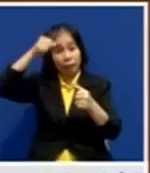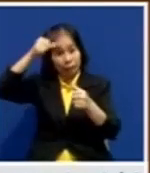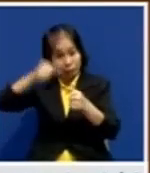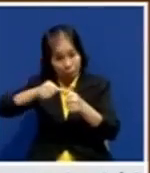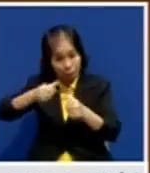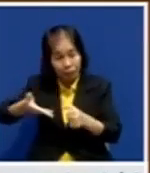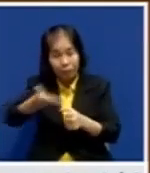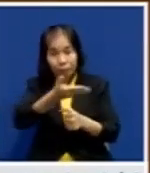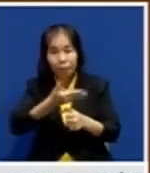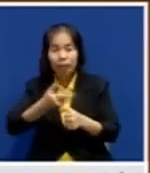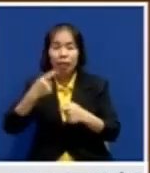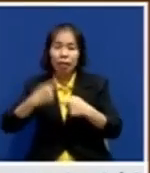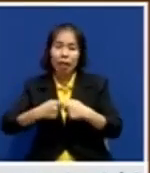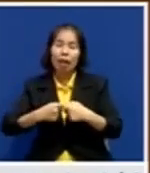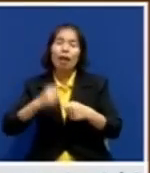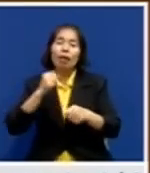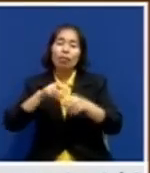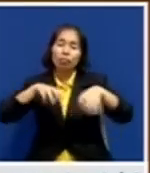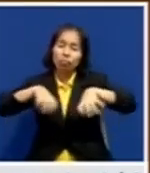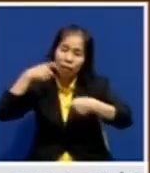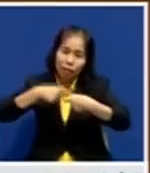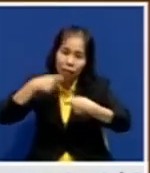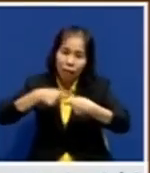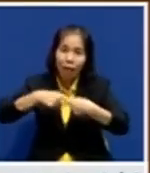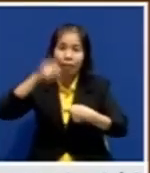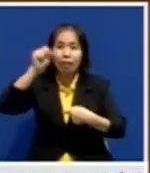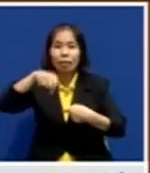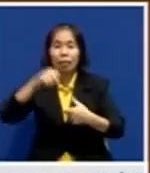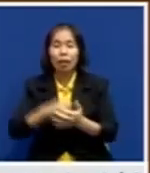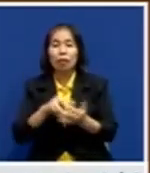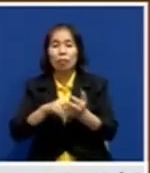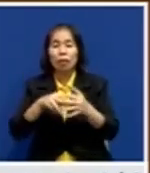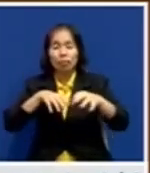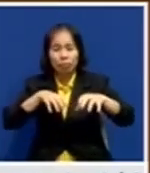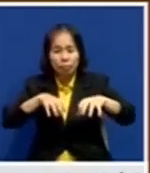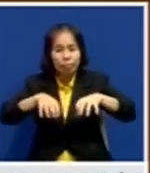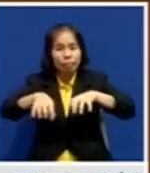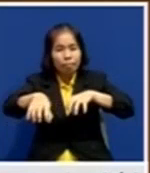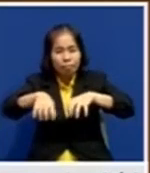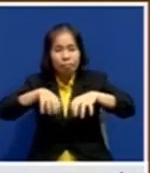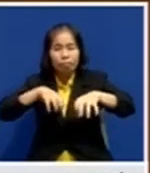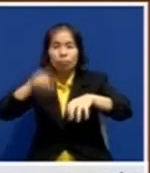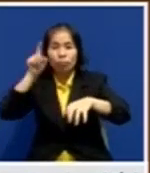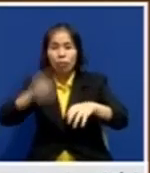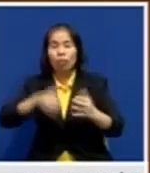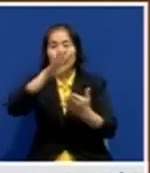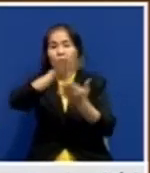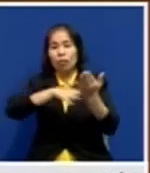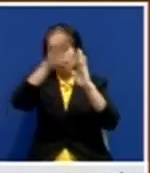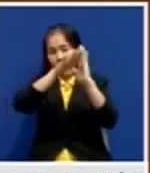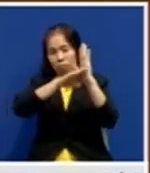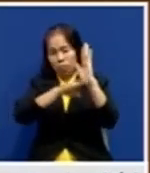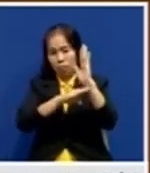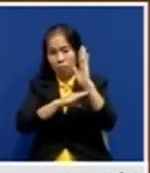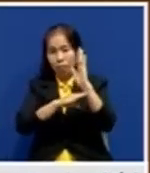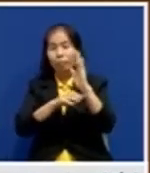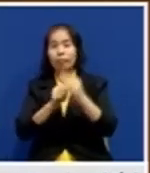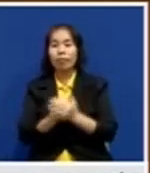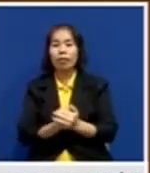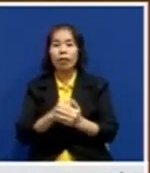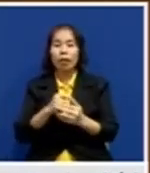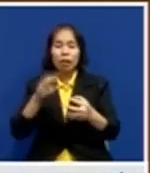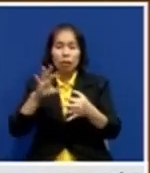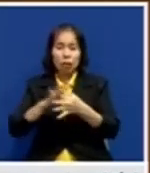ในการขับเคลื่อนยากมากเพราะว่าประการที่1เนี่ยการขับเคลื่อนเนี่ยมันต้องการมีนโยบายระยะยาวปรุงพื้นฐ